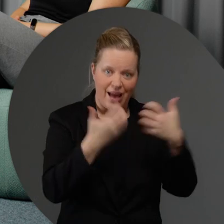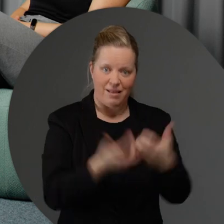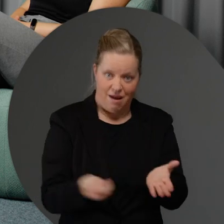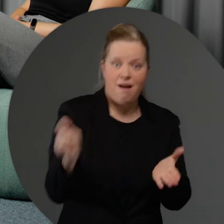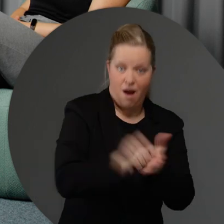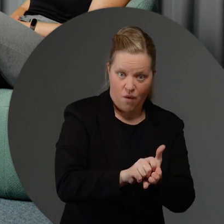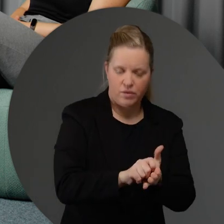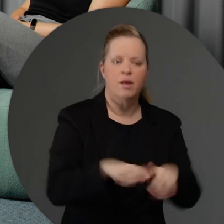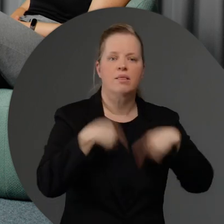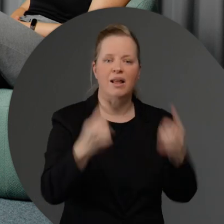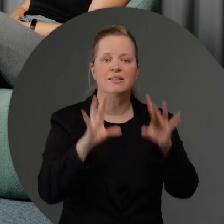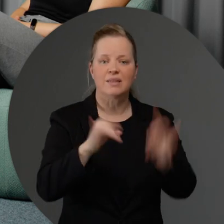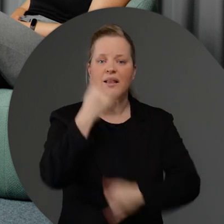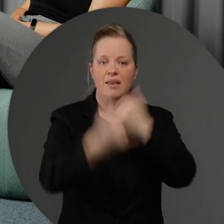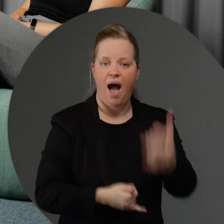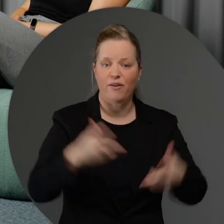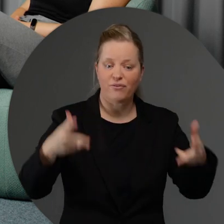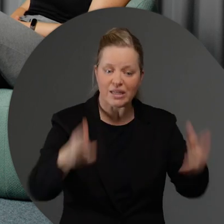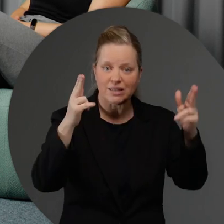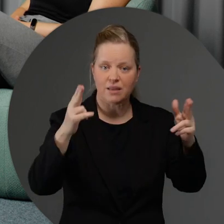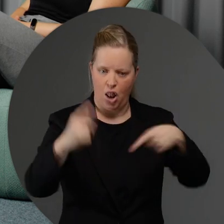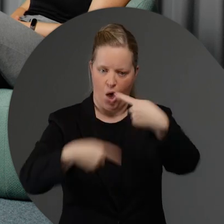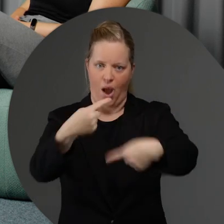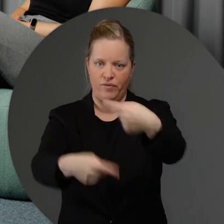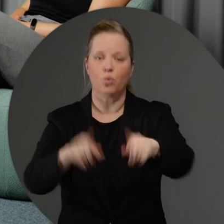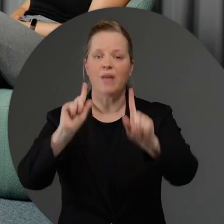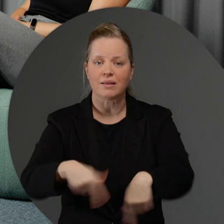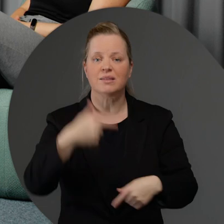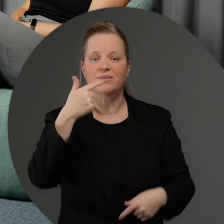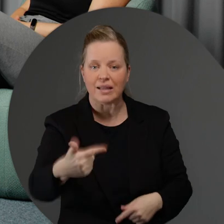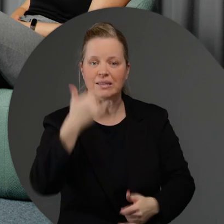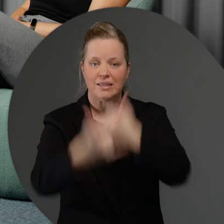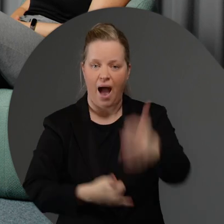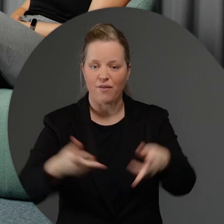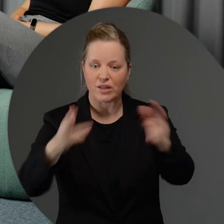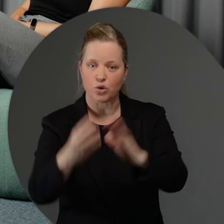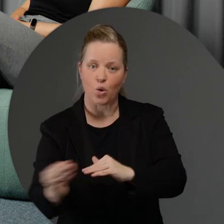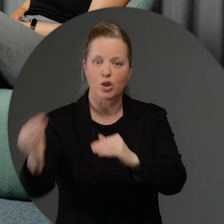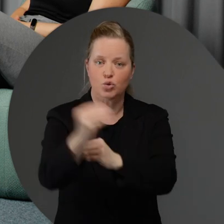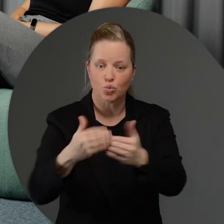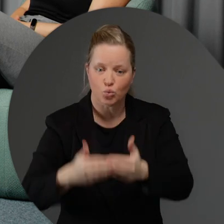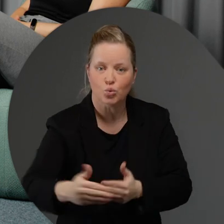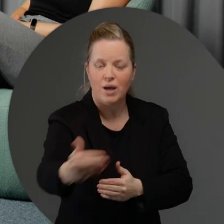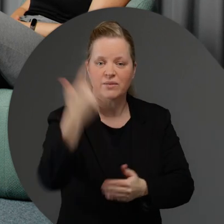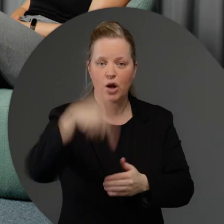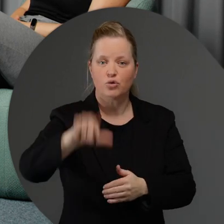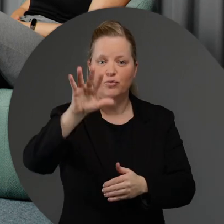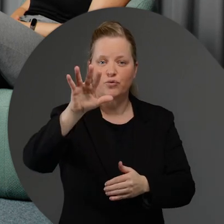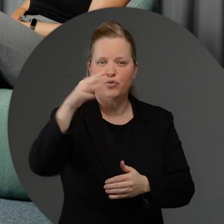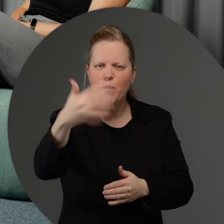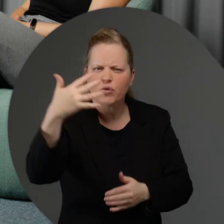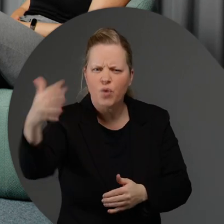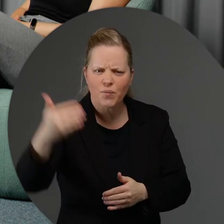28.06.2025 diese Geräte angeschafft werden, dann fängt einmal erst eine 10-jährige Frist zu laufen an und dann noch einmal eine 20-jährige Frist. Ja. Das heißt, wir haben